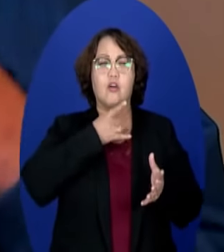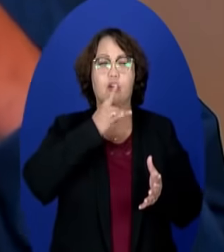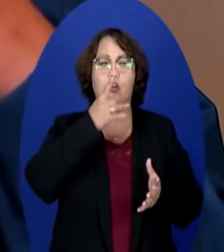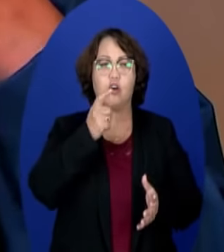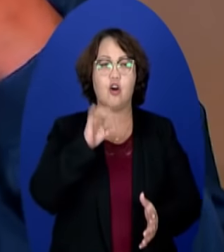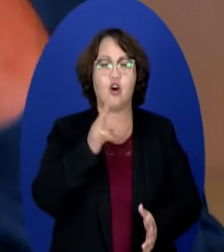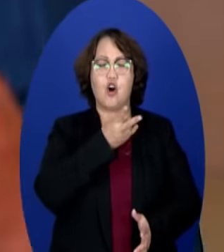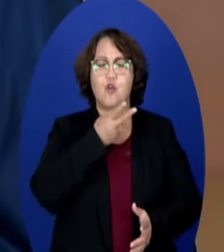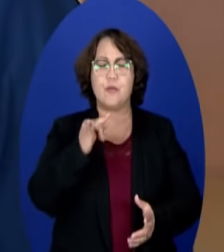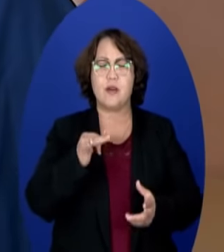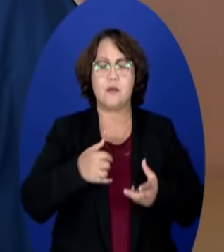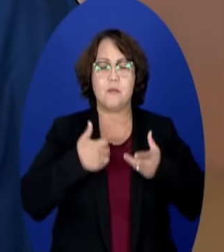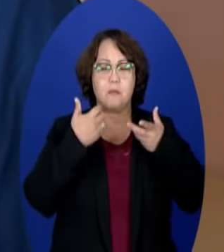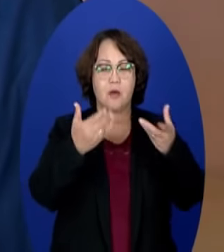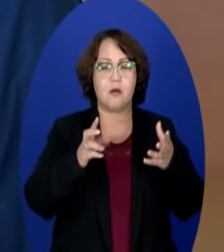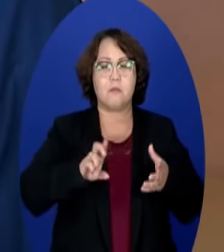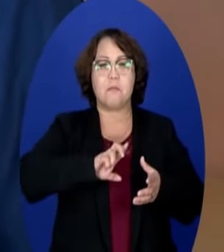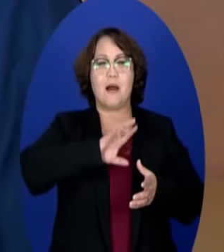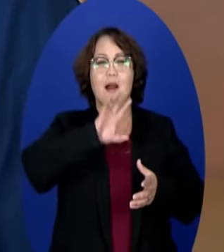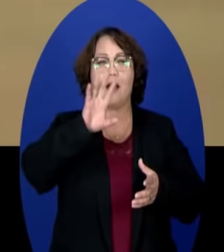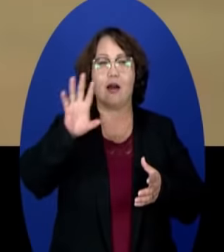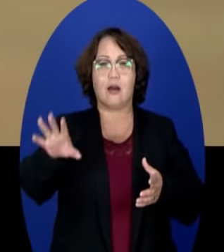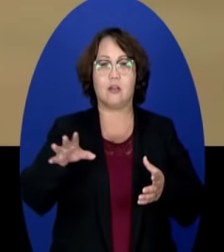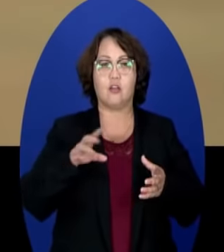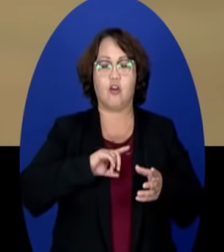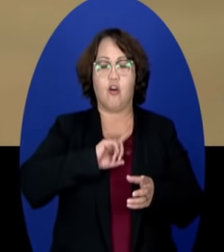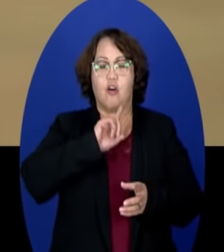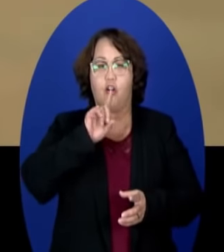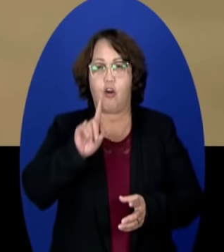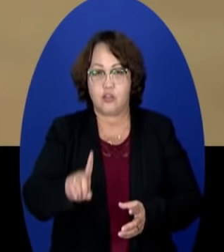байгальд нь тэр чигт нь аваачч өгж байгаа юм шиг тийм мэдрэмжийг төрүүлдэг.